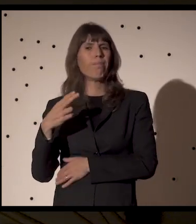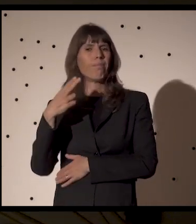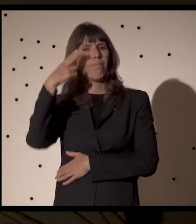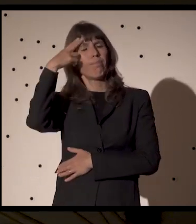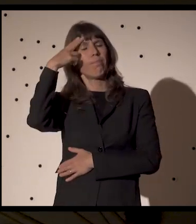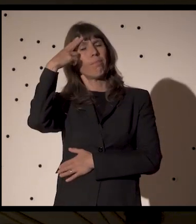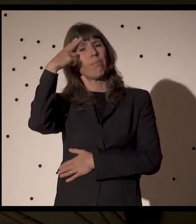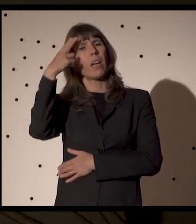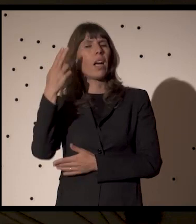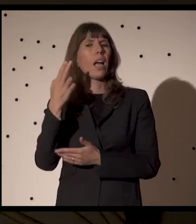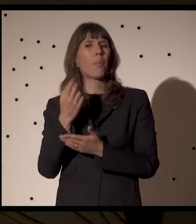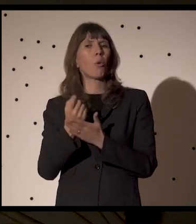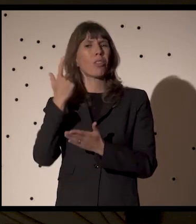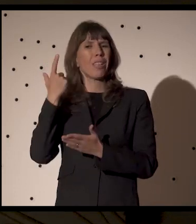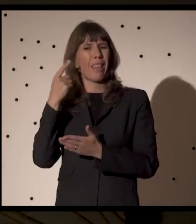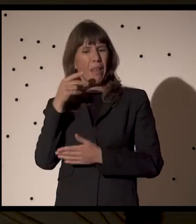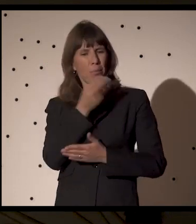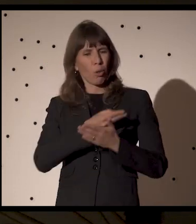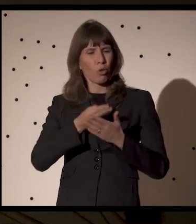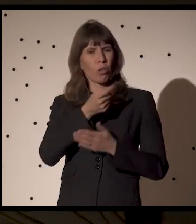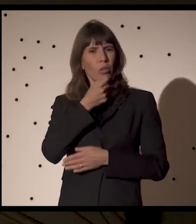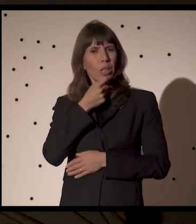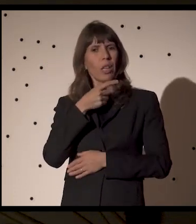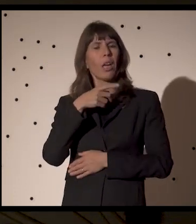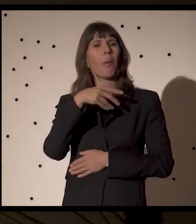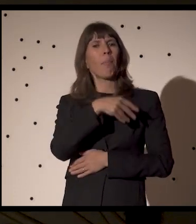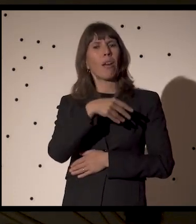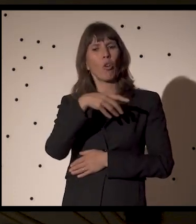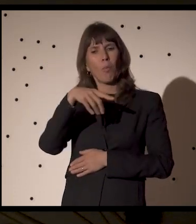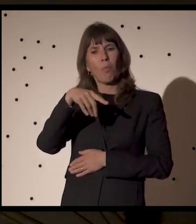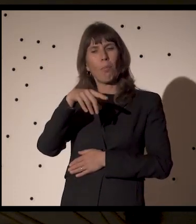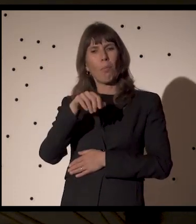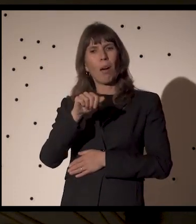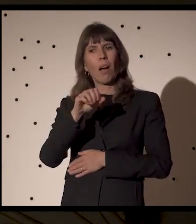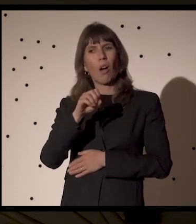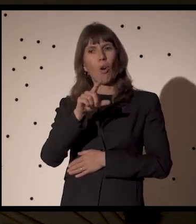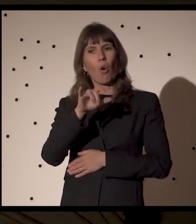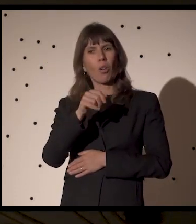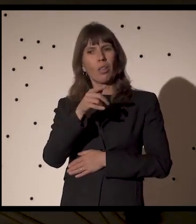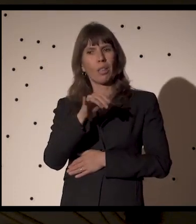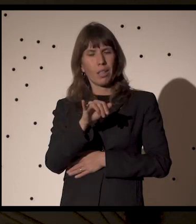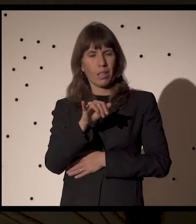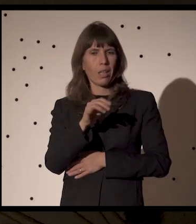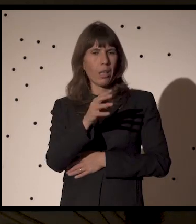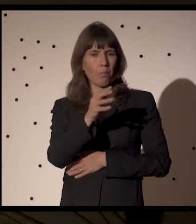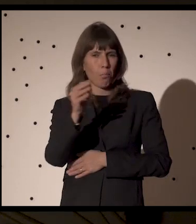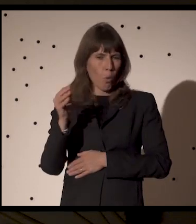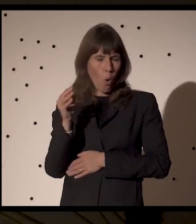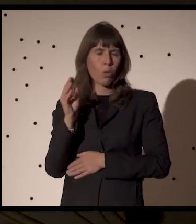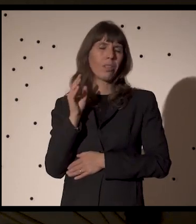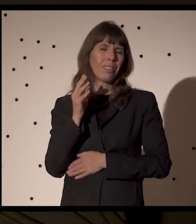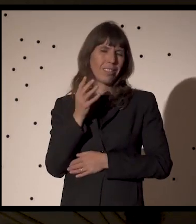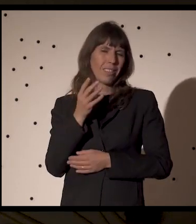ha dedicato un progetto Marco Paolini che probabilmente come molti di voi ricorderanno Scusate il bisticcio di parole aveva già attratto un